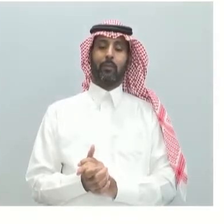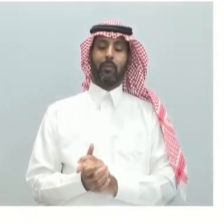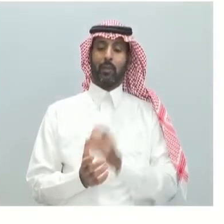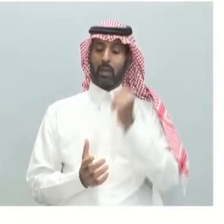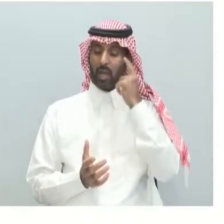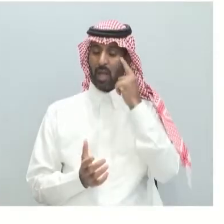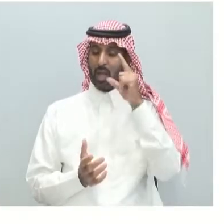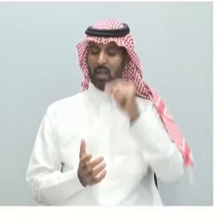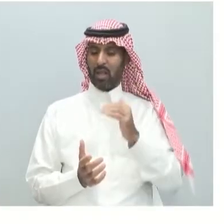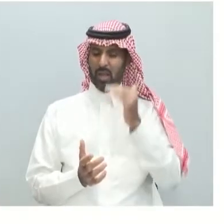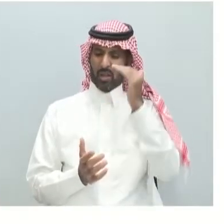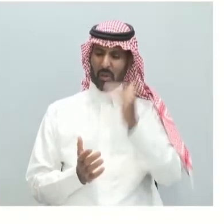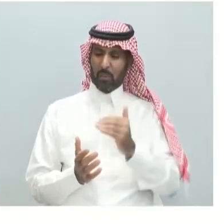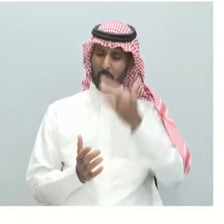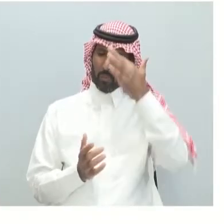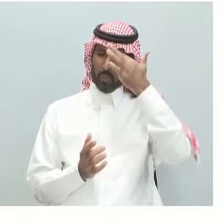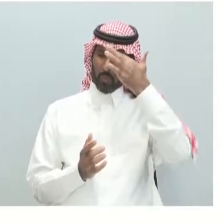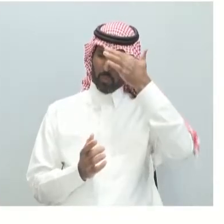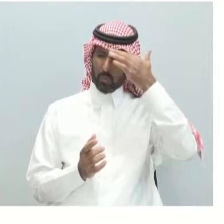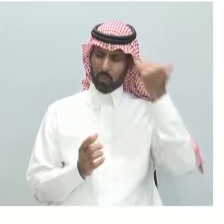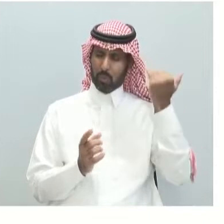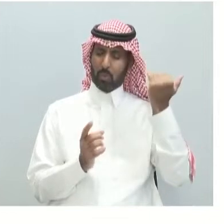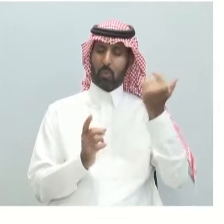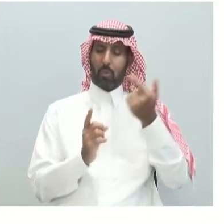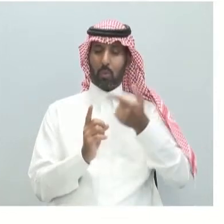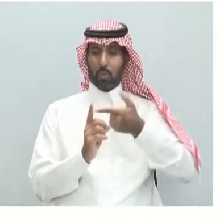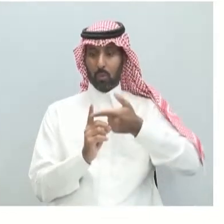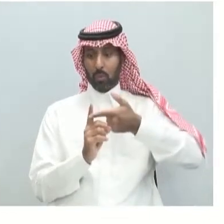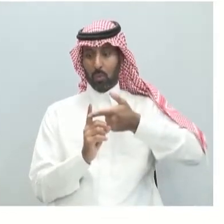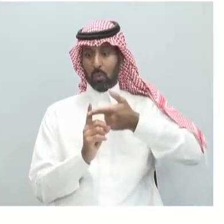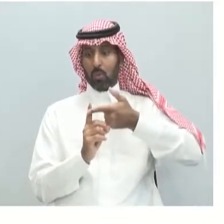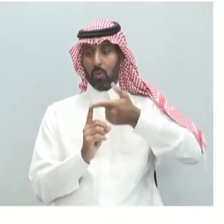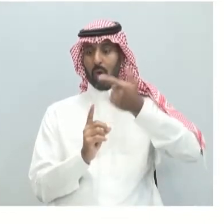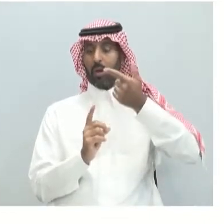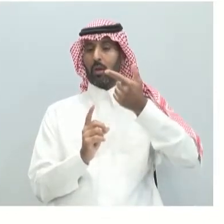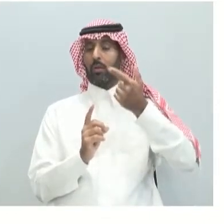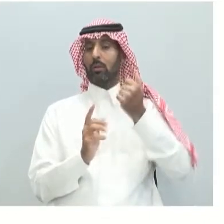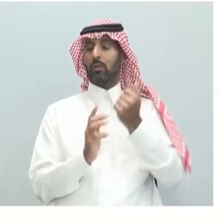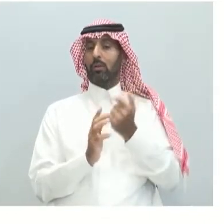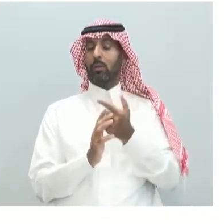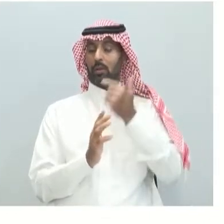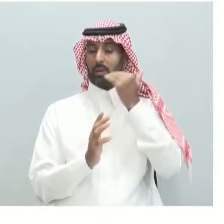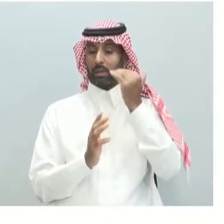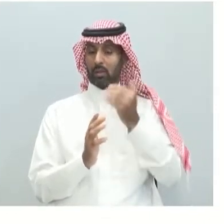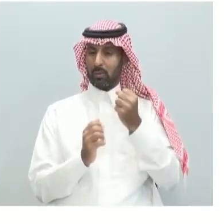اتدني الكبير في درجات الحراره التدني تعني